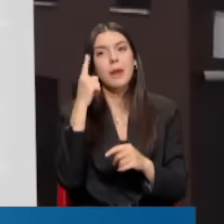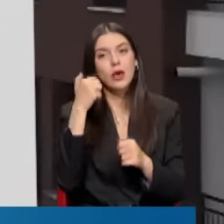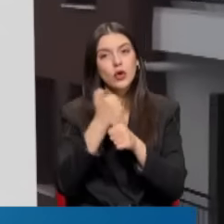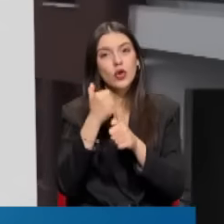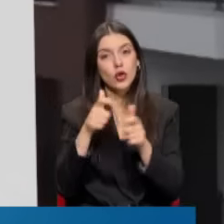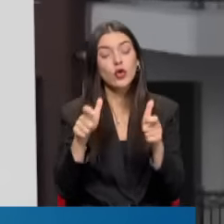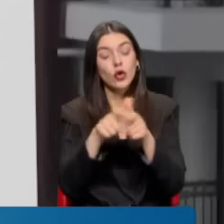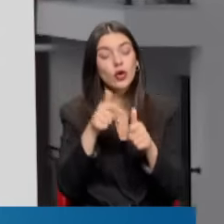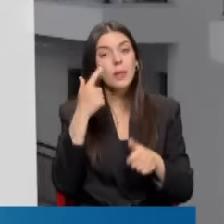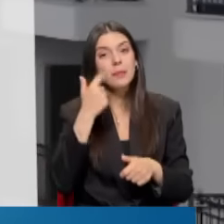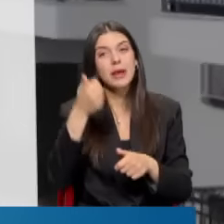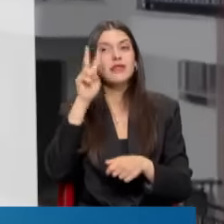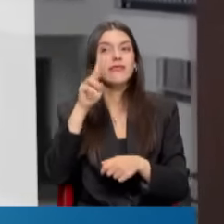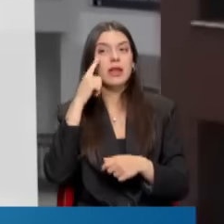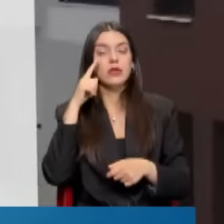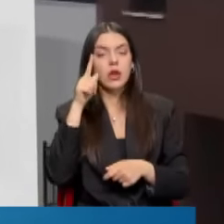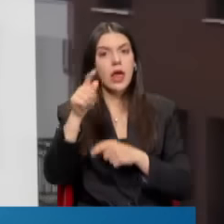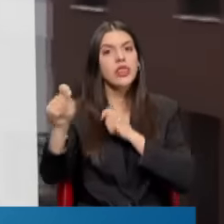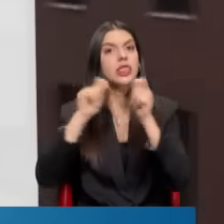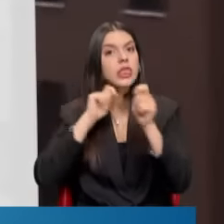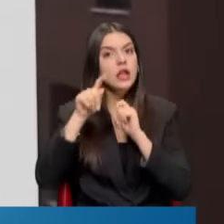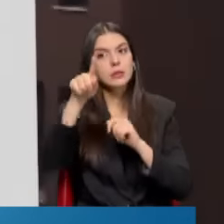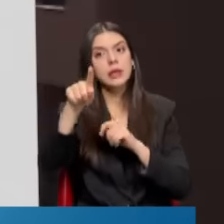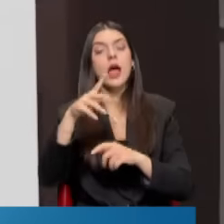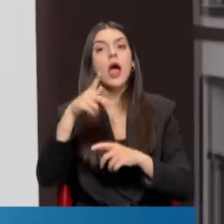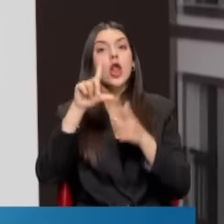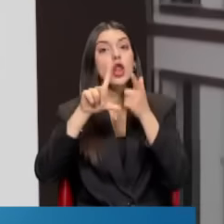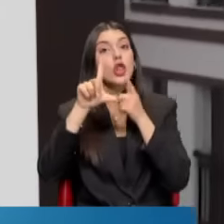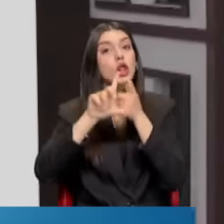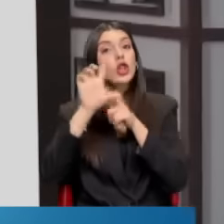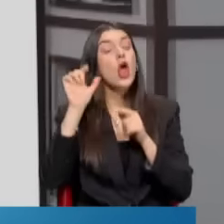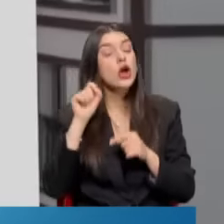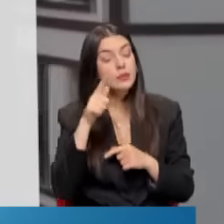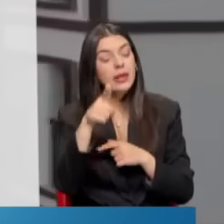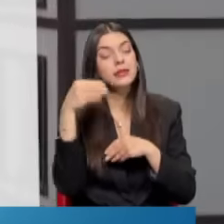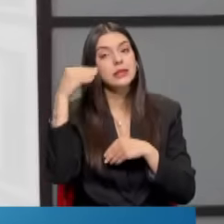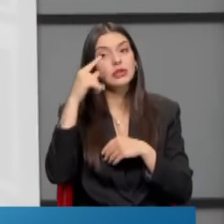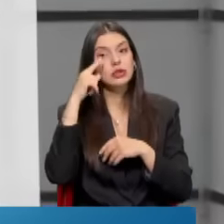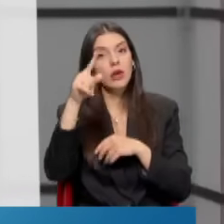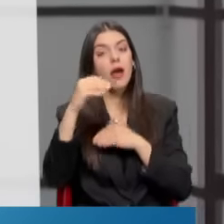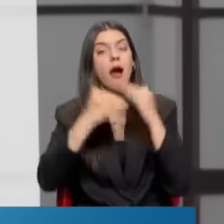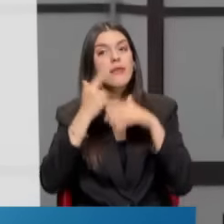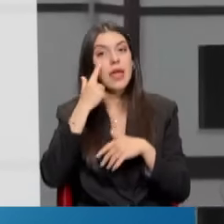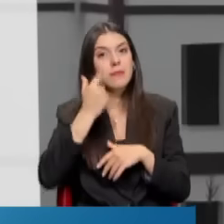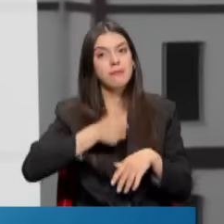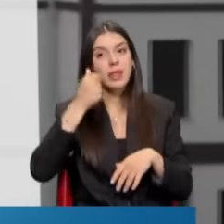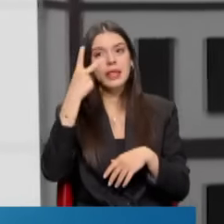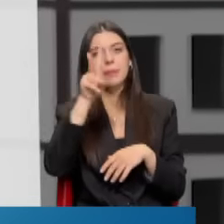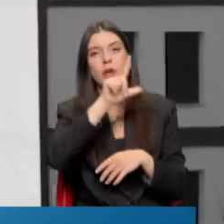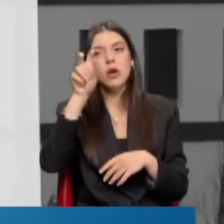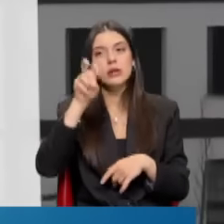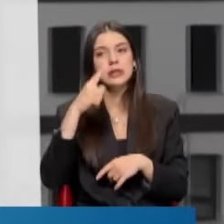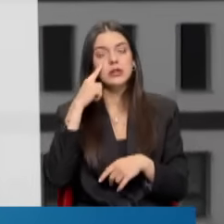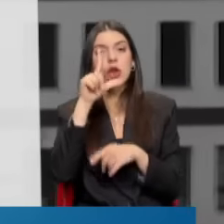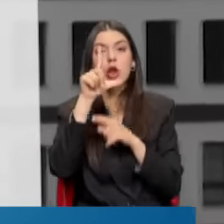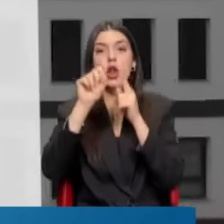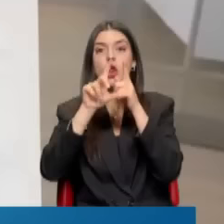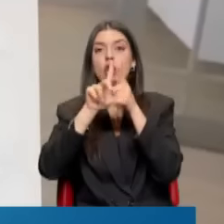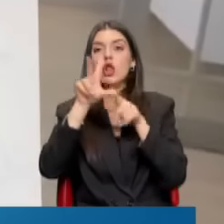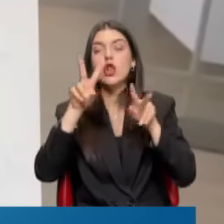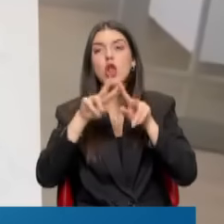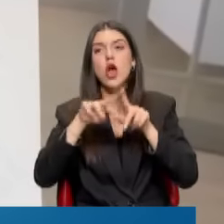tartışmalı lojman satışını meclis kürsüsünde dile getirdi Adalet Bakanlığı'na tahsis edilen 2018'de lojman statüsünden